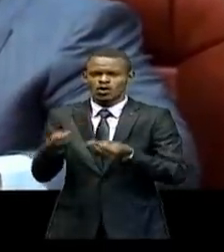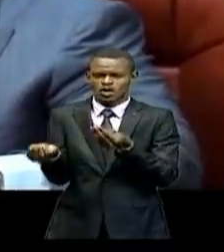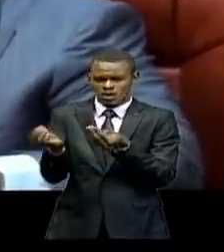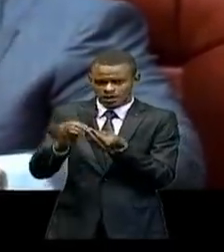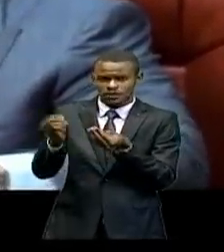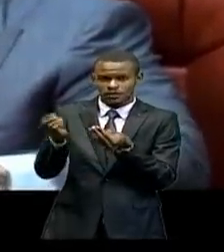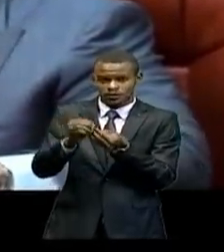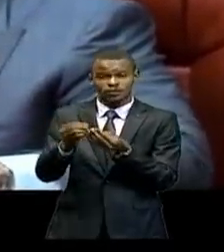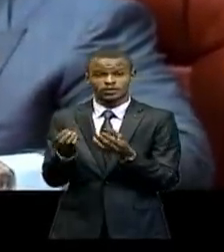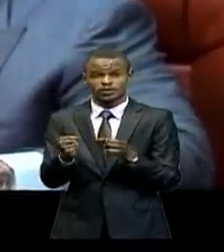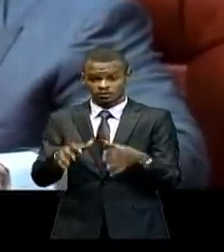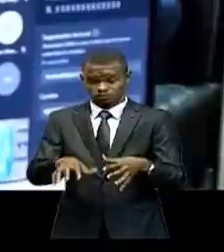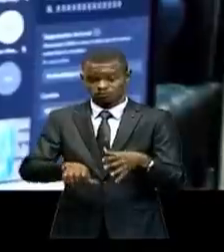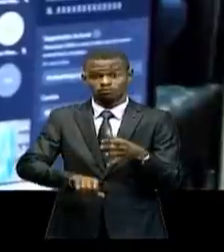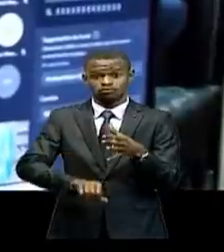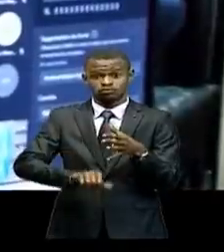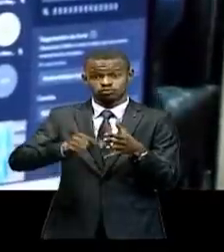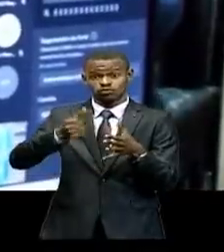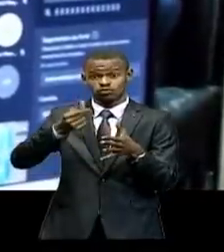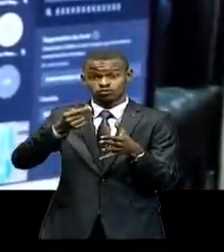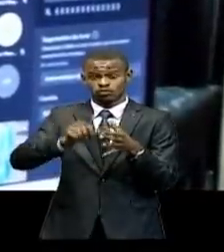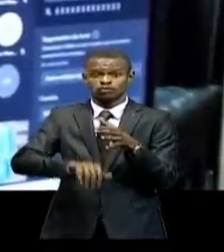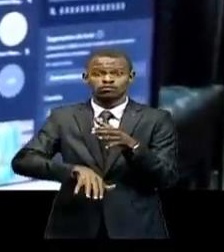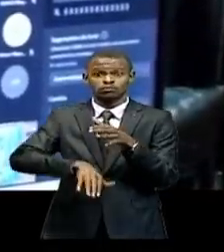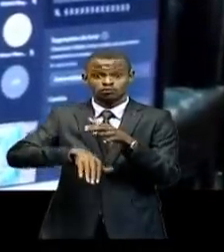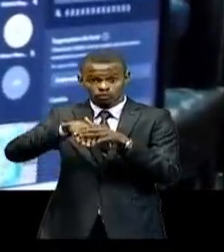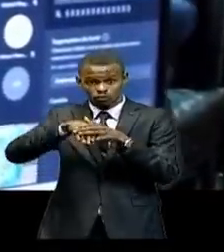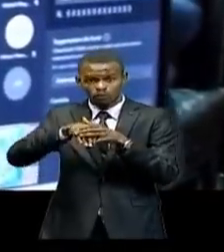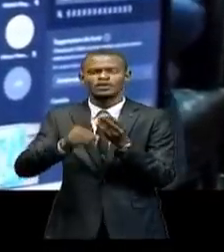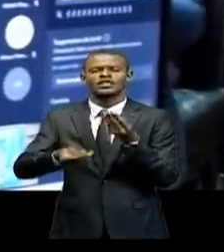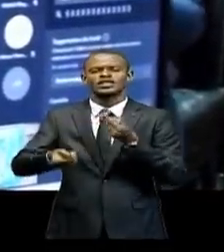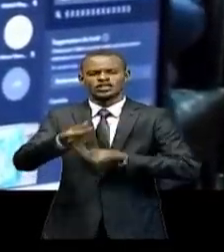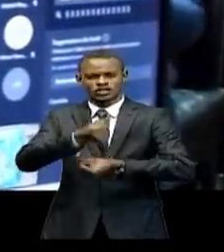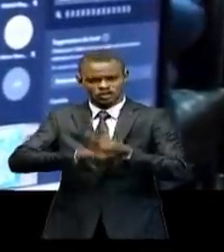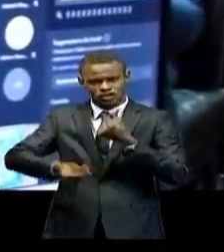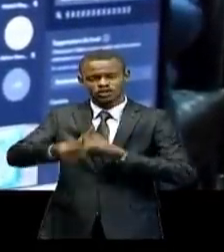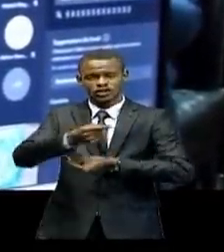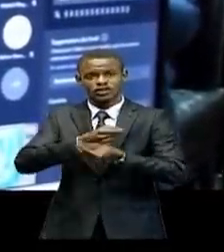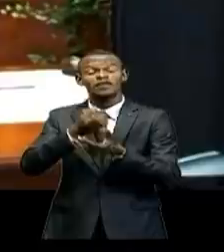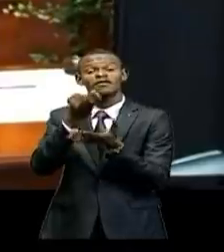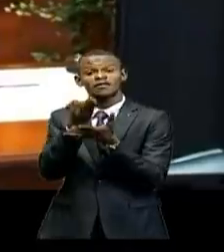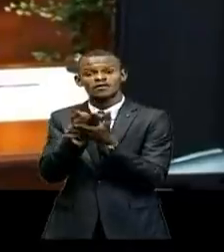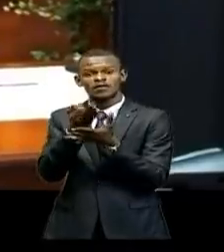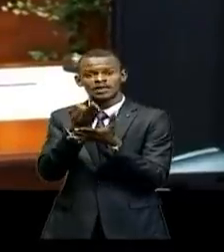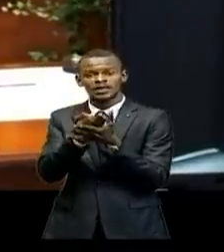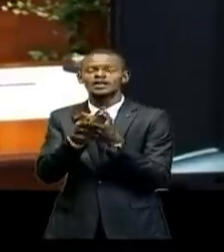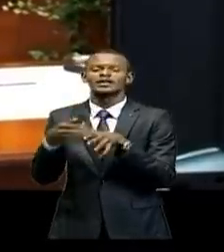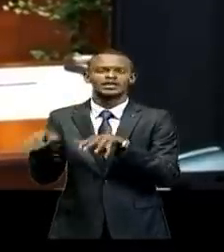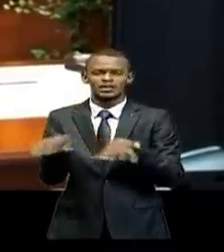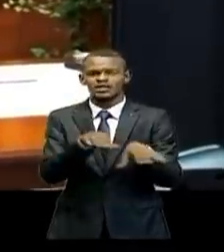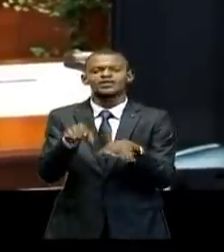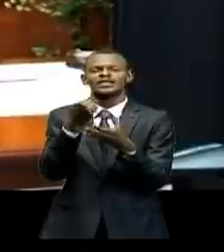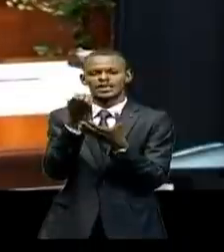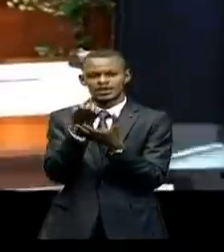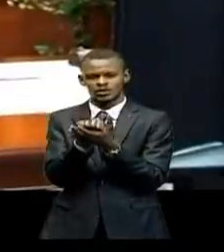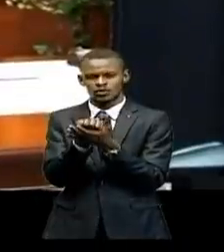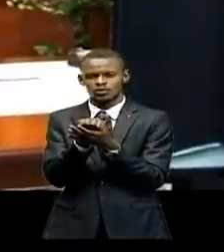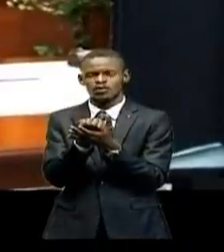centrale du Congo et, d'autre part, financer le budget afin de soutenir la reprise économique à court et à moyen terme.